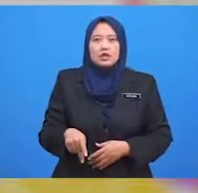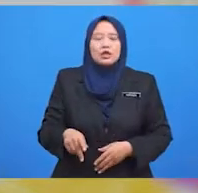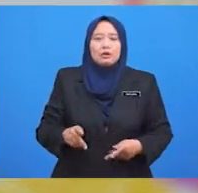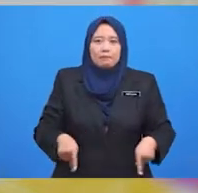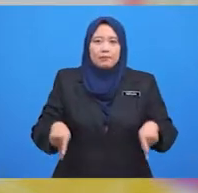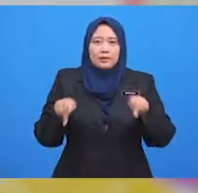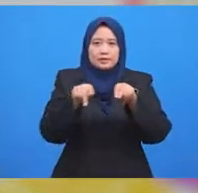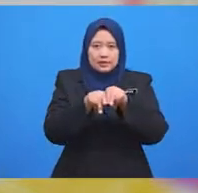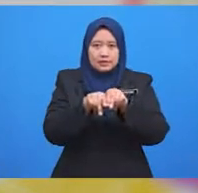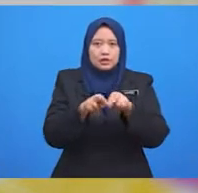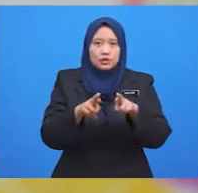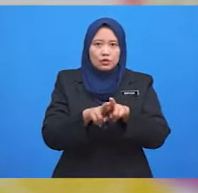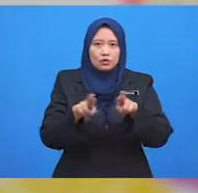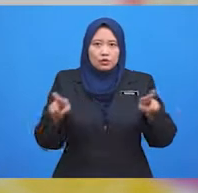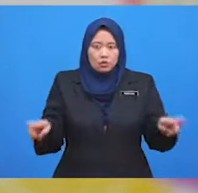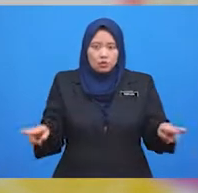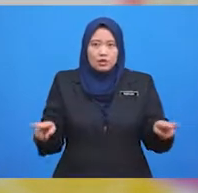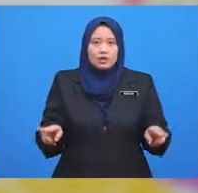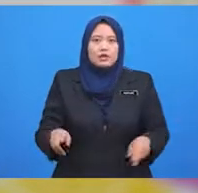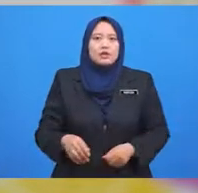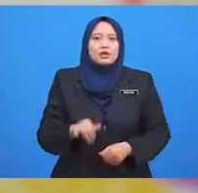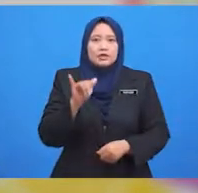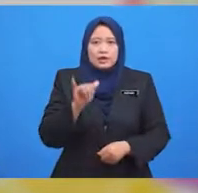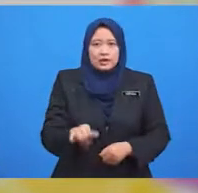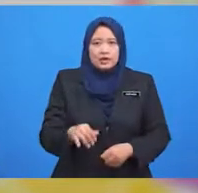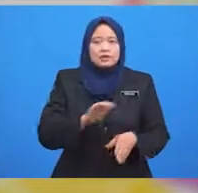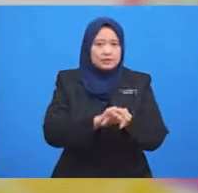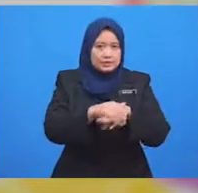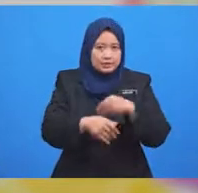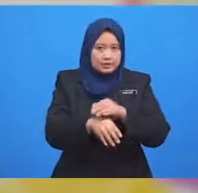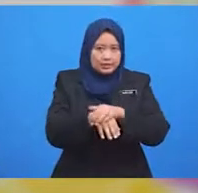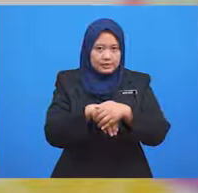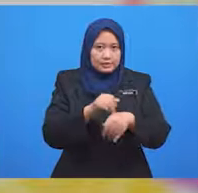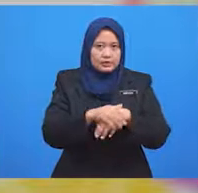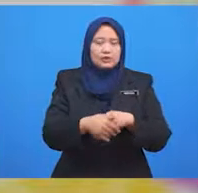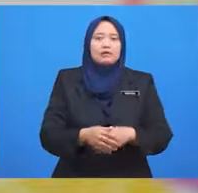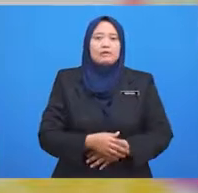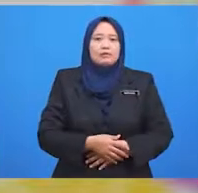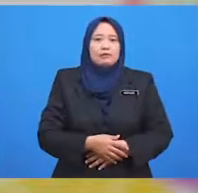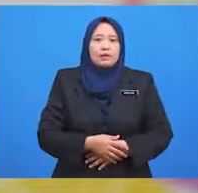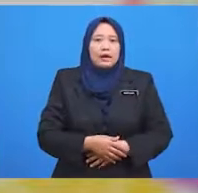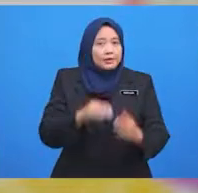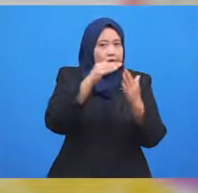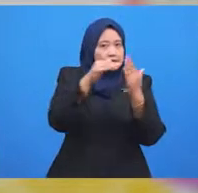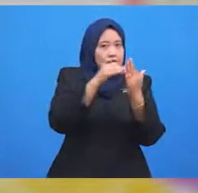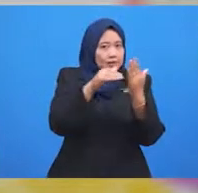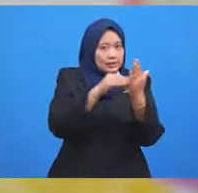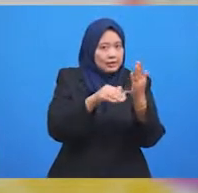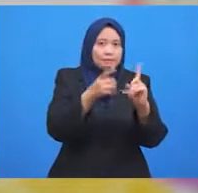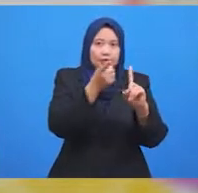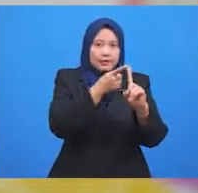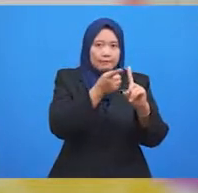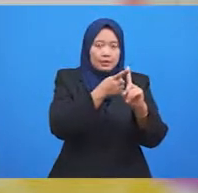semak bahan dan alatan. Senarai bagi bahan adalah pakej perkhidmatan, kertas